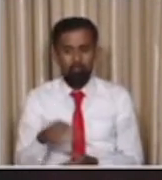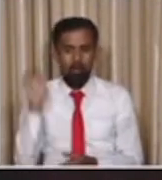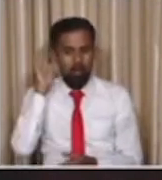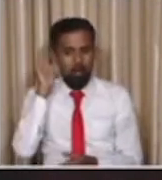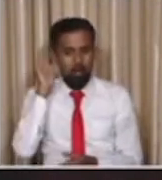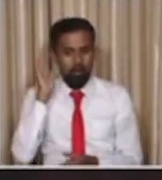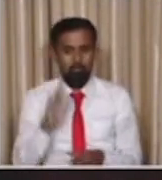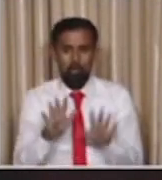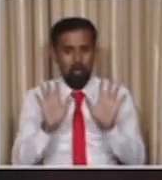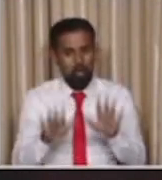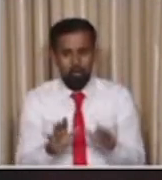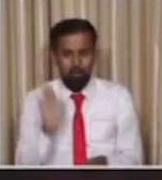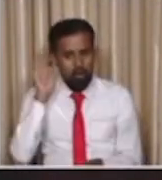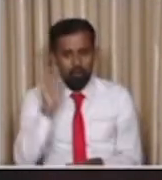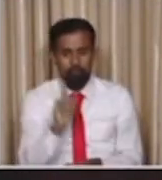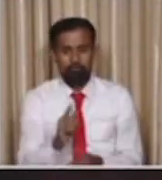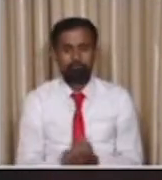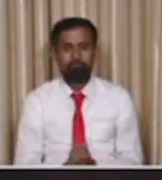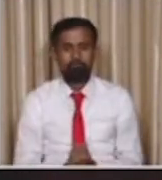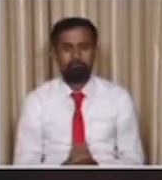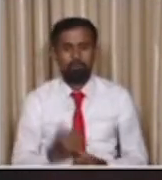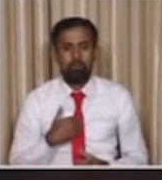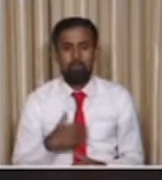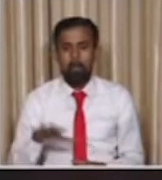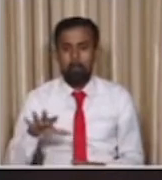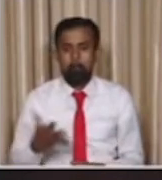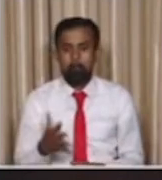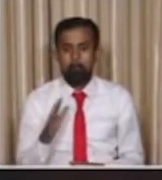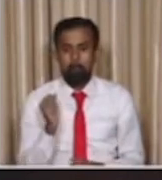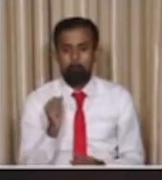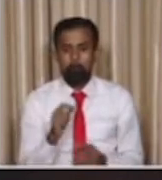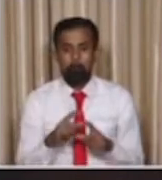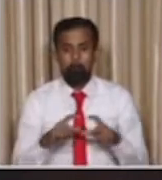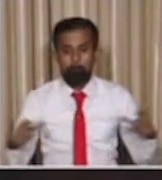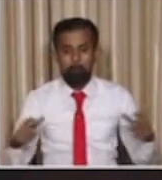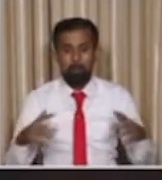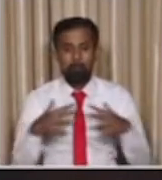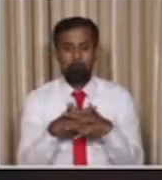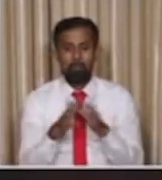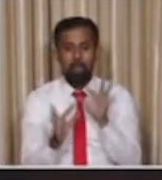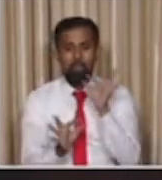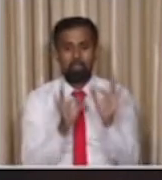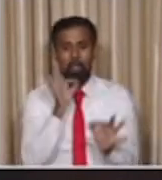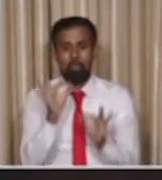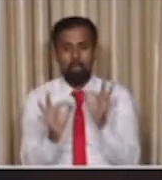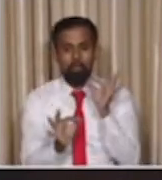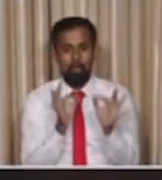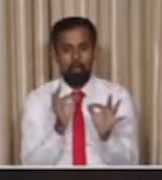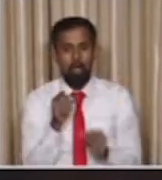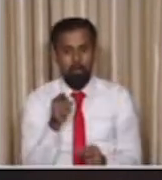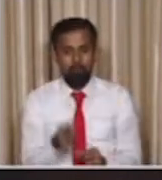කැමති අවසාන විදියට මන්ත්‍රීතුමනි මම කතා අවසන් කරනවා අපේ 550 ජාතකයේ තියෙනවා වෙස්සන්තර ජාතකේ ඒ වෙස්සන්තර